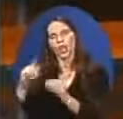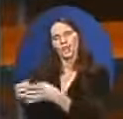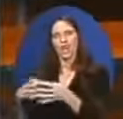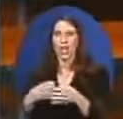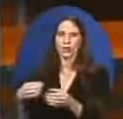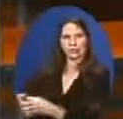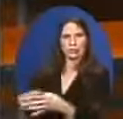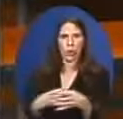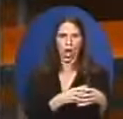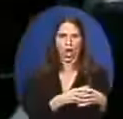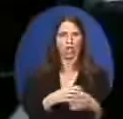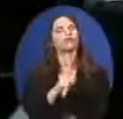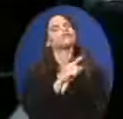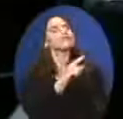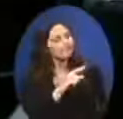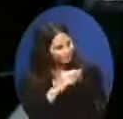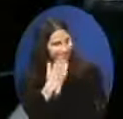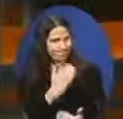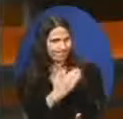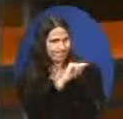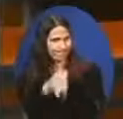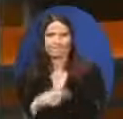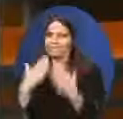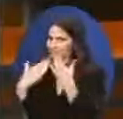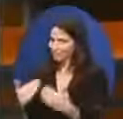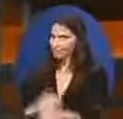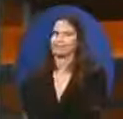מפלגות סקטוריאליות. השר סילבן שלום, משנה לראש הממשלה, תודה רבה שבאת. תודה רבה גם לכם.